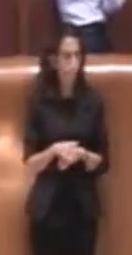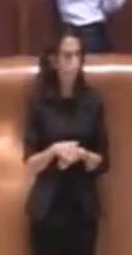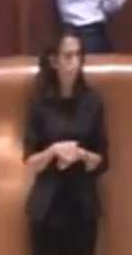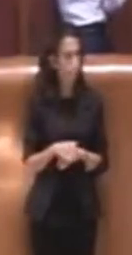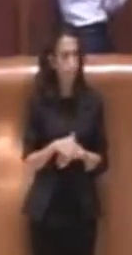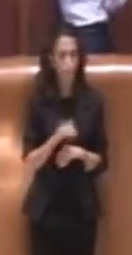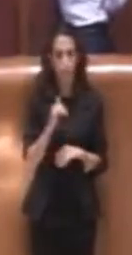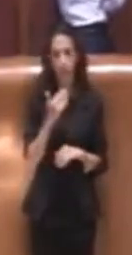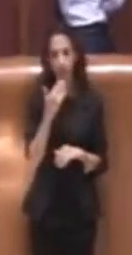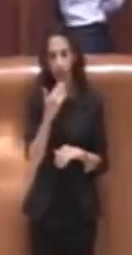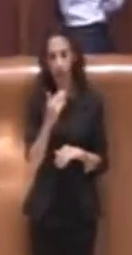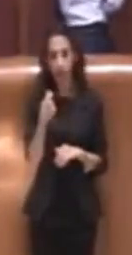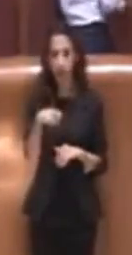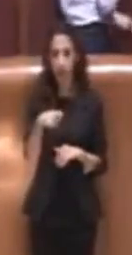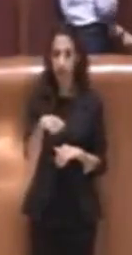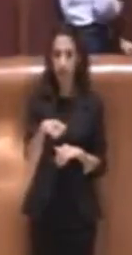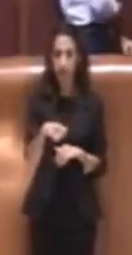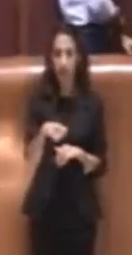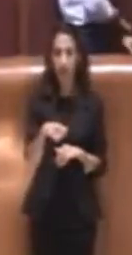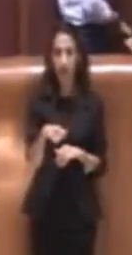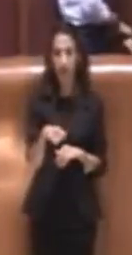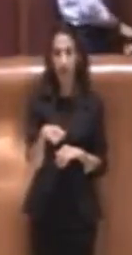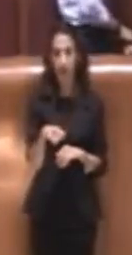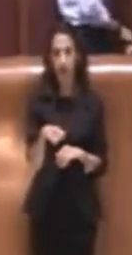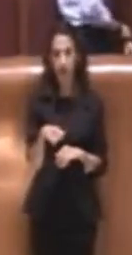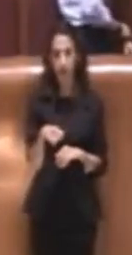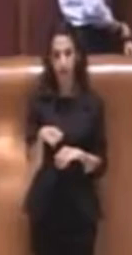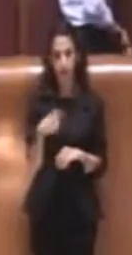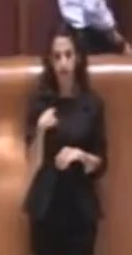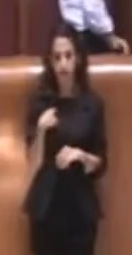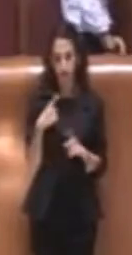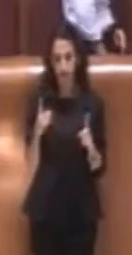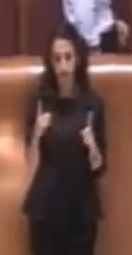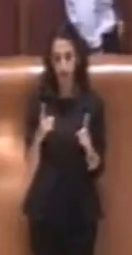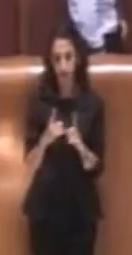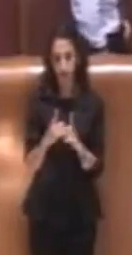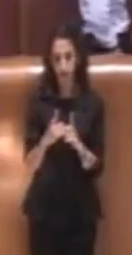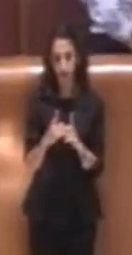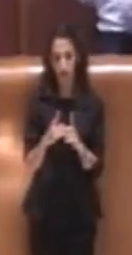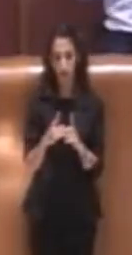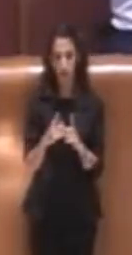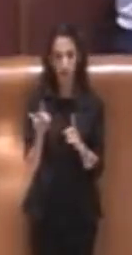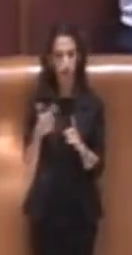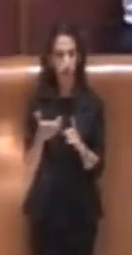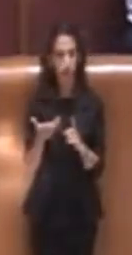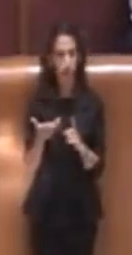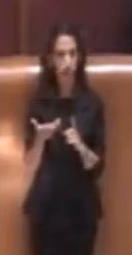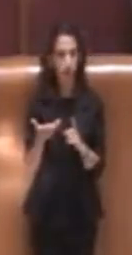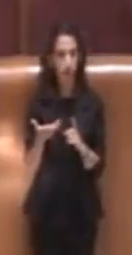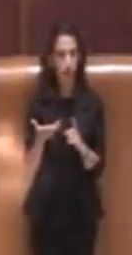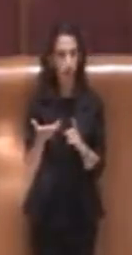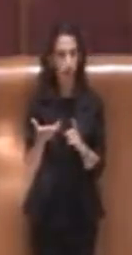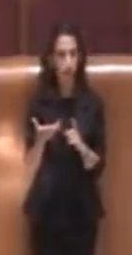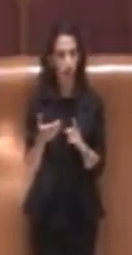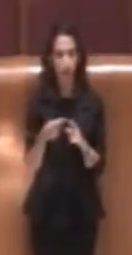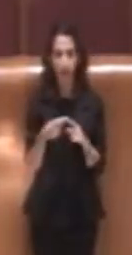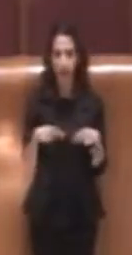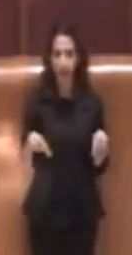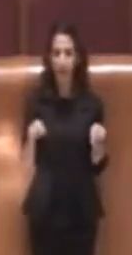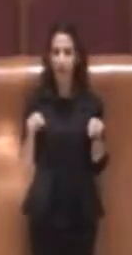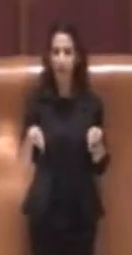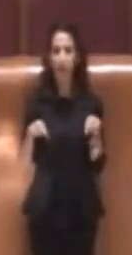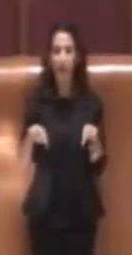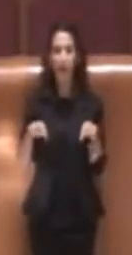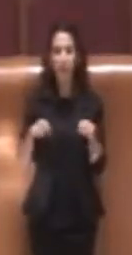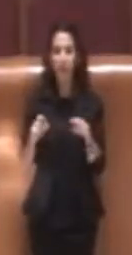Sì, grazie Presidente. Quindi sarò breve perché insomma l'Aula oggi ha fatto emergere